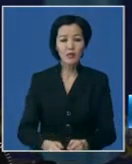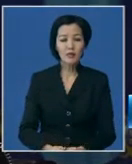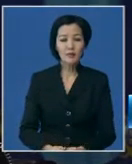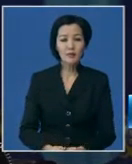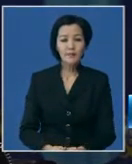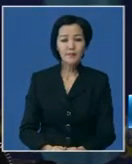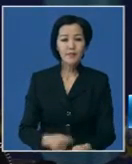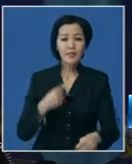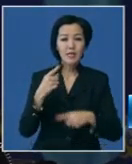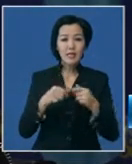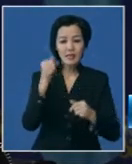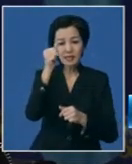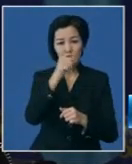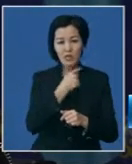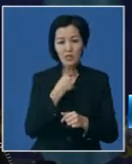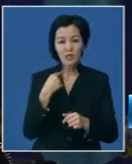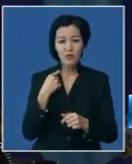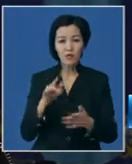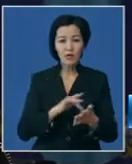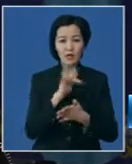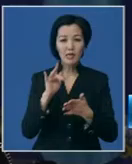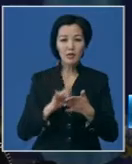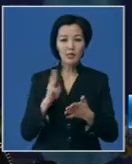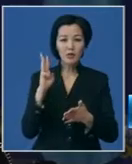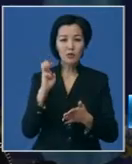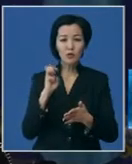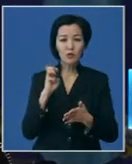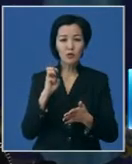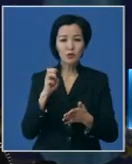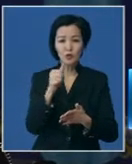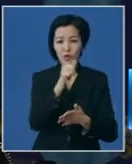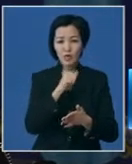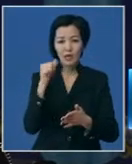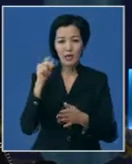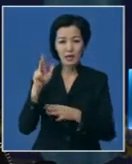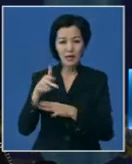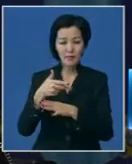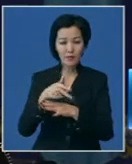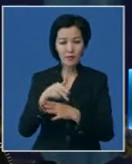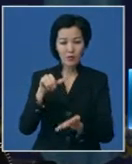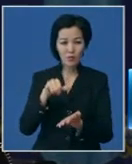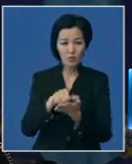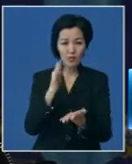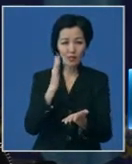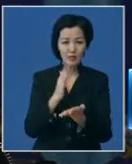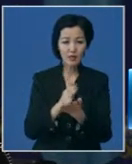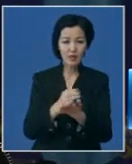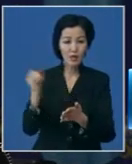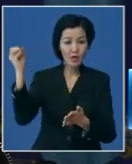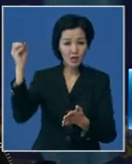Келесі жылы Талдықорған қаласында 300-ге жуық камералар орнатылады. Одан басқа жаңағы